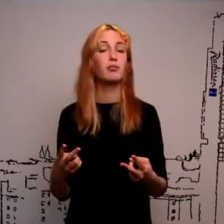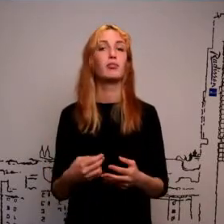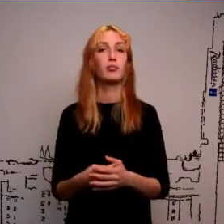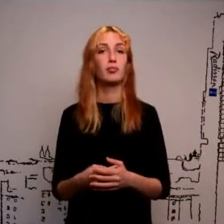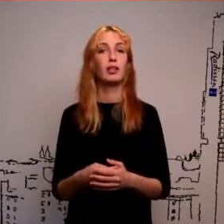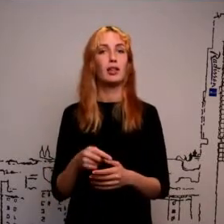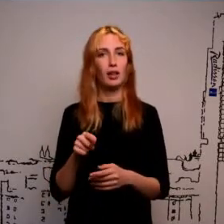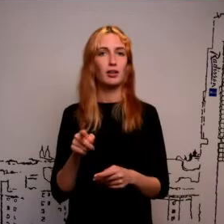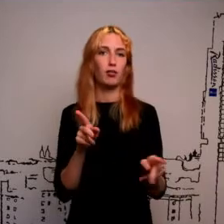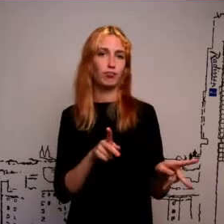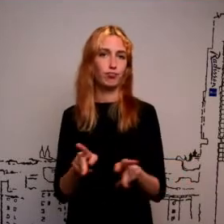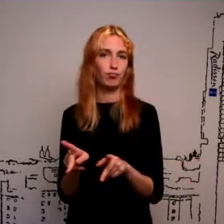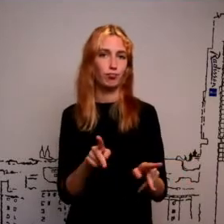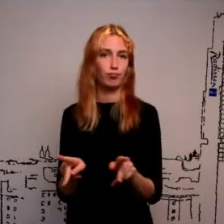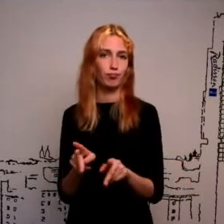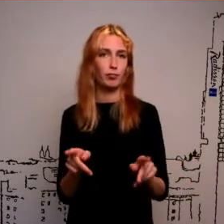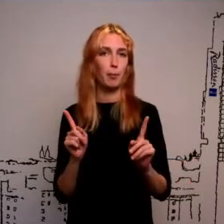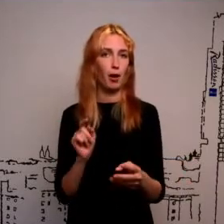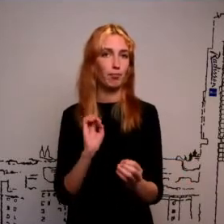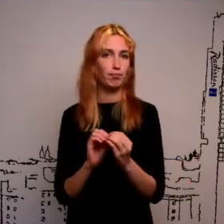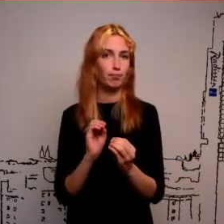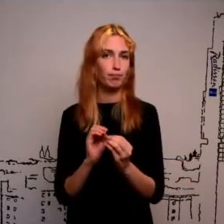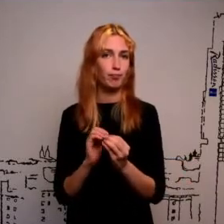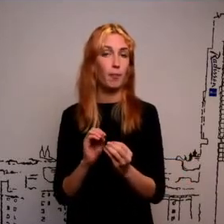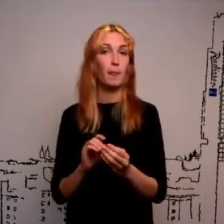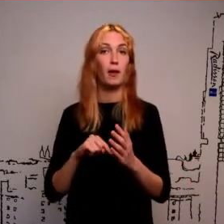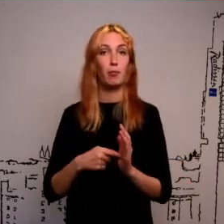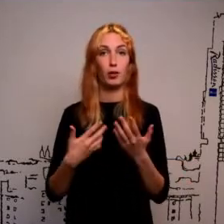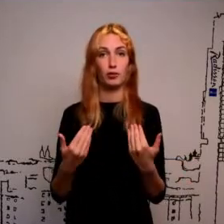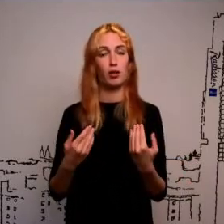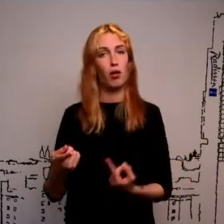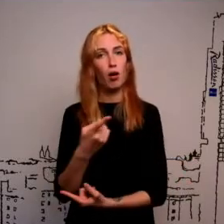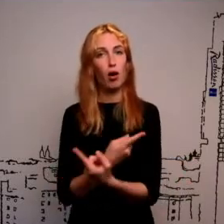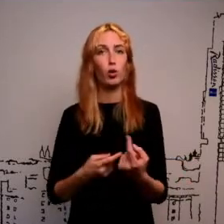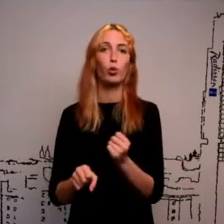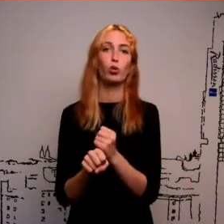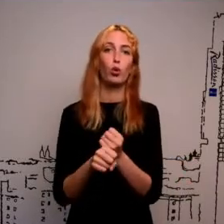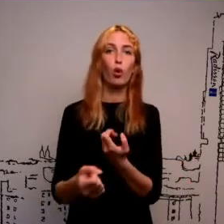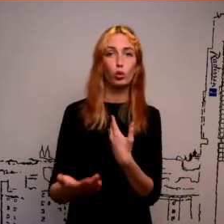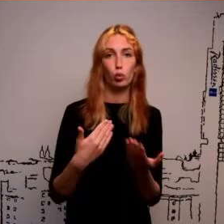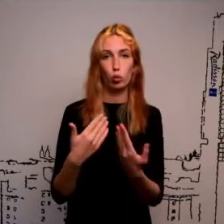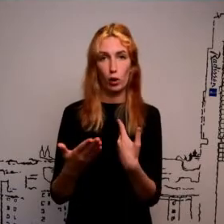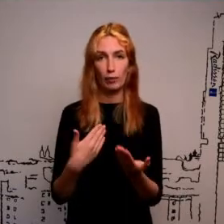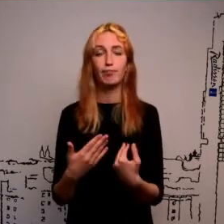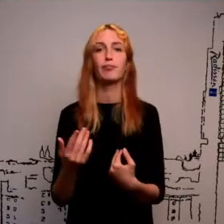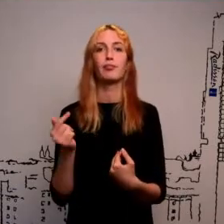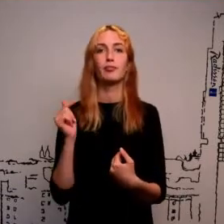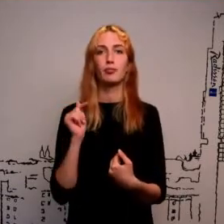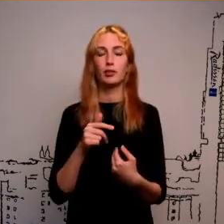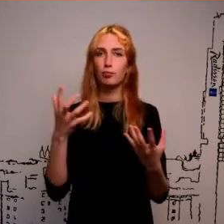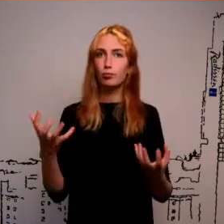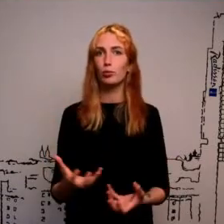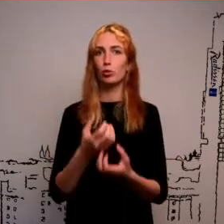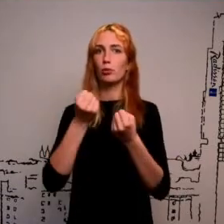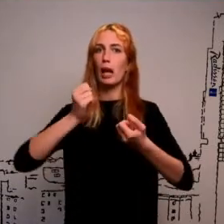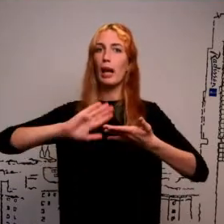nendel asjadel silma peal hoida, sest siin me räägime täna sellistest just töösuhetest, kus on noh, ikkagi me püüdleme, et